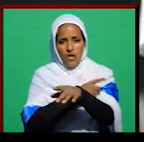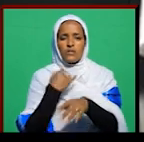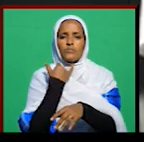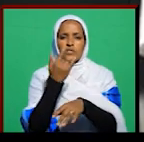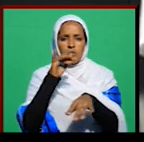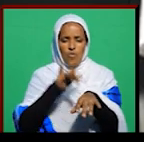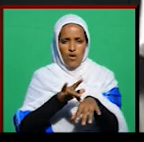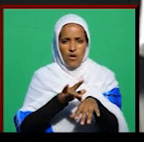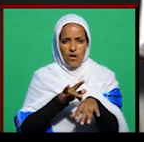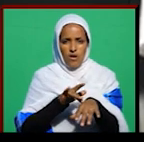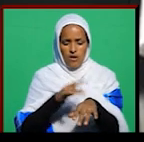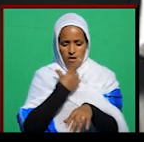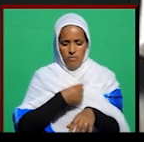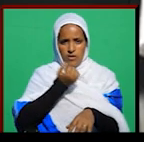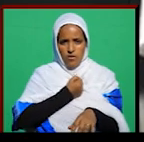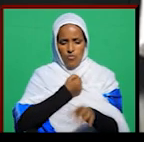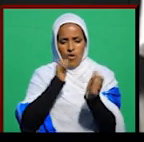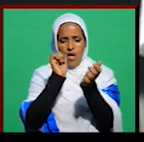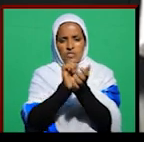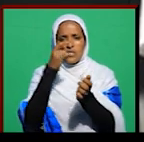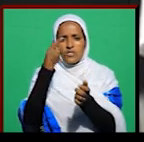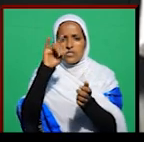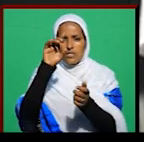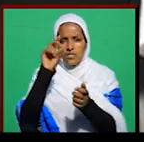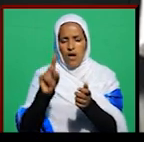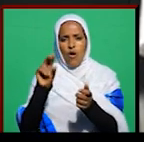በዜማው ሀደገ ለነ ማይተቦ ከመ ንትሉ ኔና አሰረዚአሁ